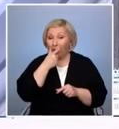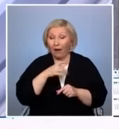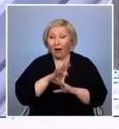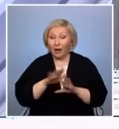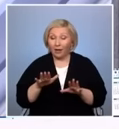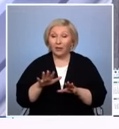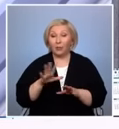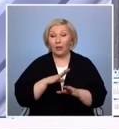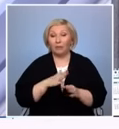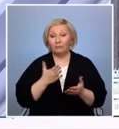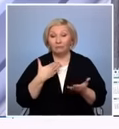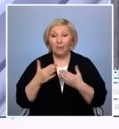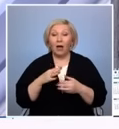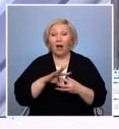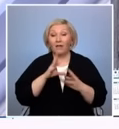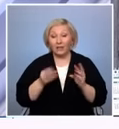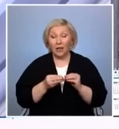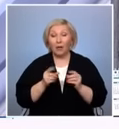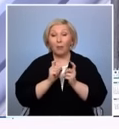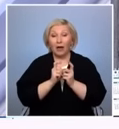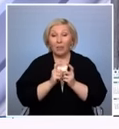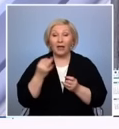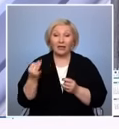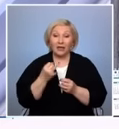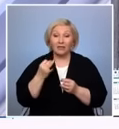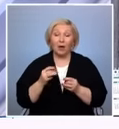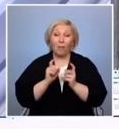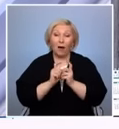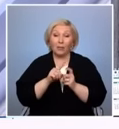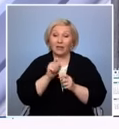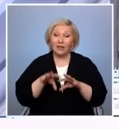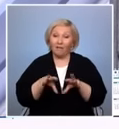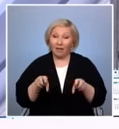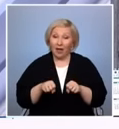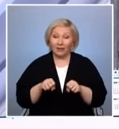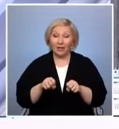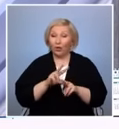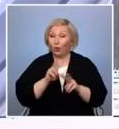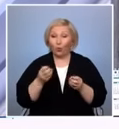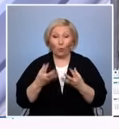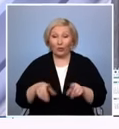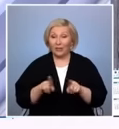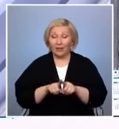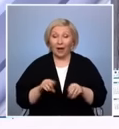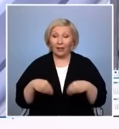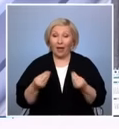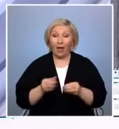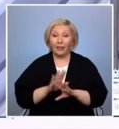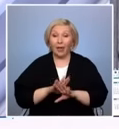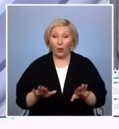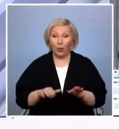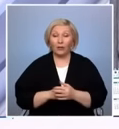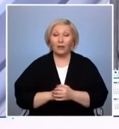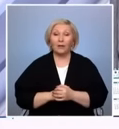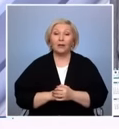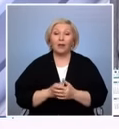пельмени и вещают от имени башкирского народа. Но все они сидят на зарплате». Конец цитаты. Ну, может быть,